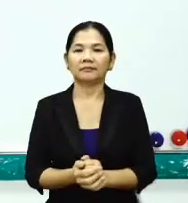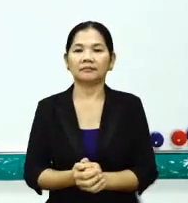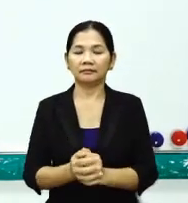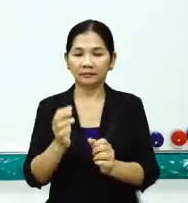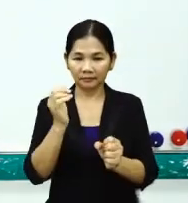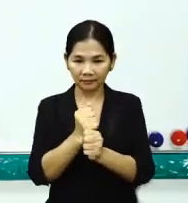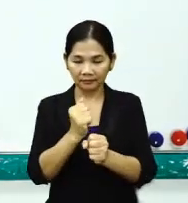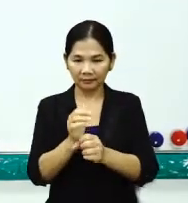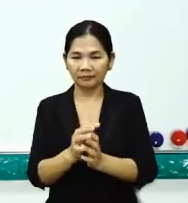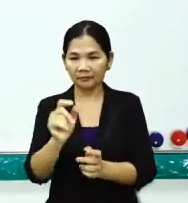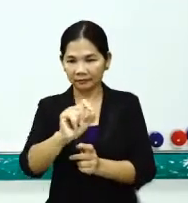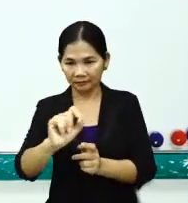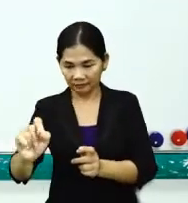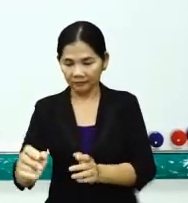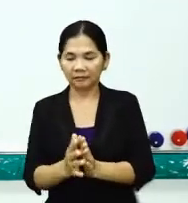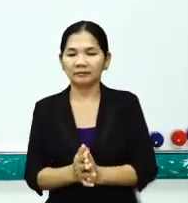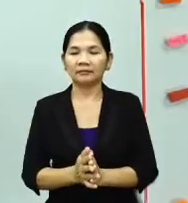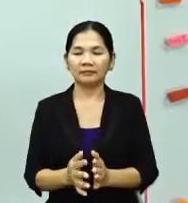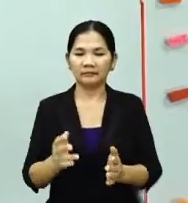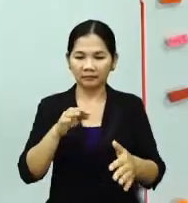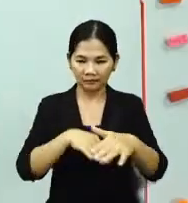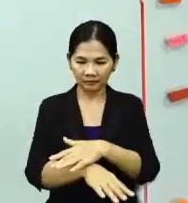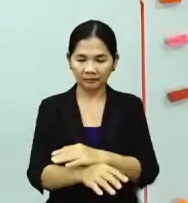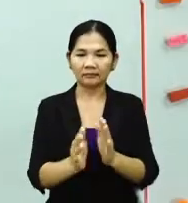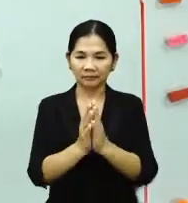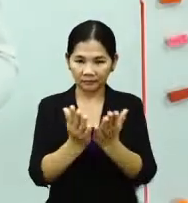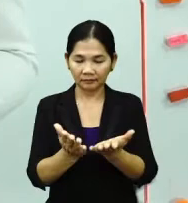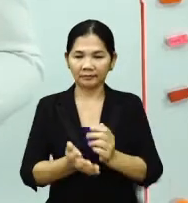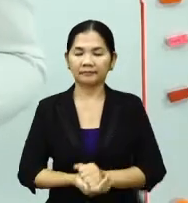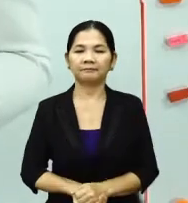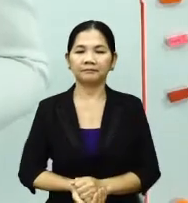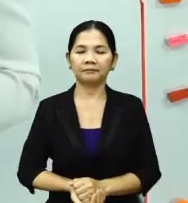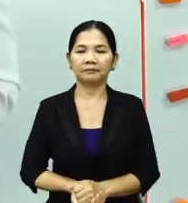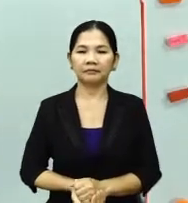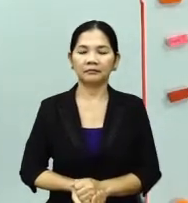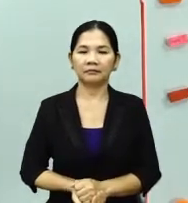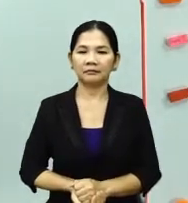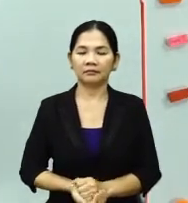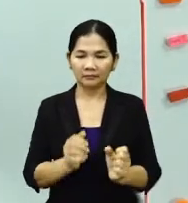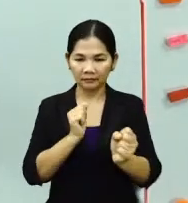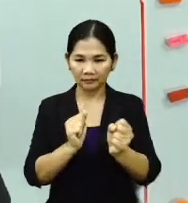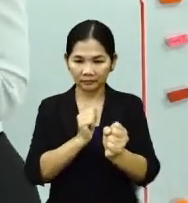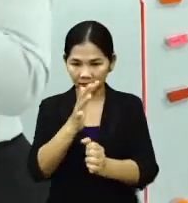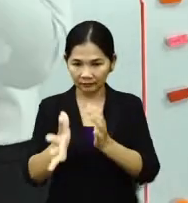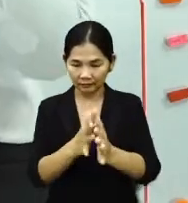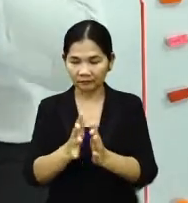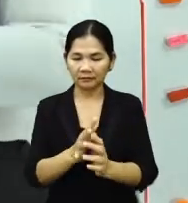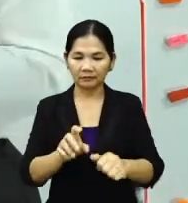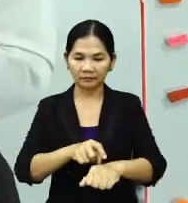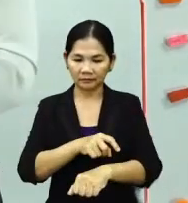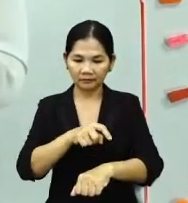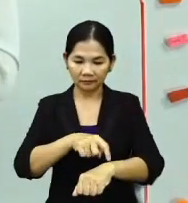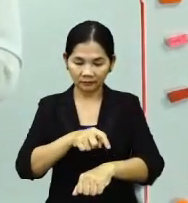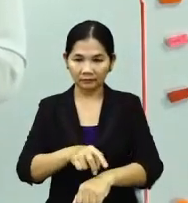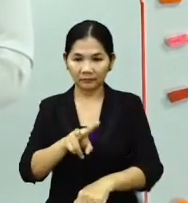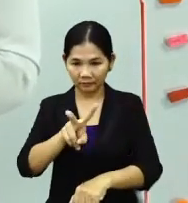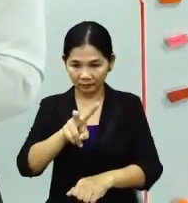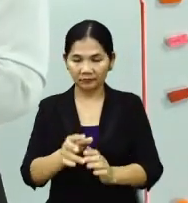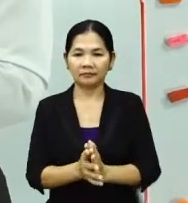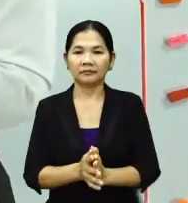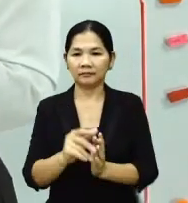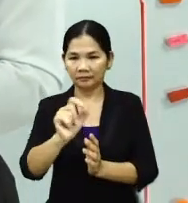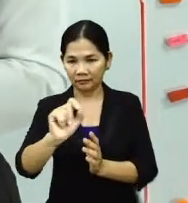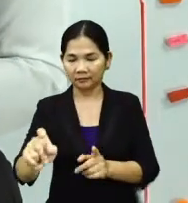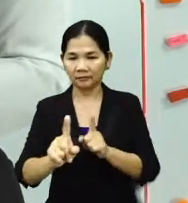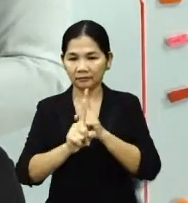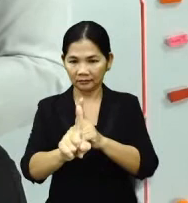bấy chà sọt xe rung nôm đang ở ní châu khăn nông sập hơi dương nè con nè ta con chập đám nó khủ tục bè bí nì tí xùm rạp con sọt xe